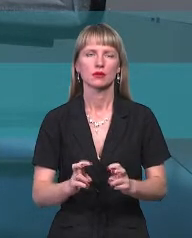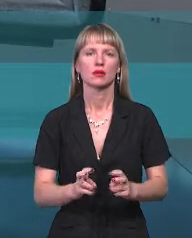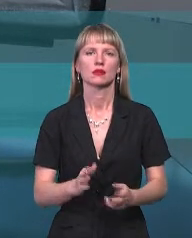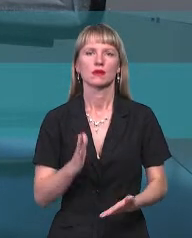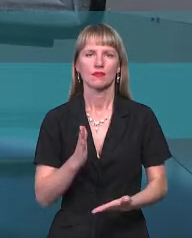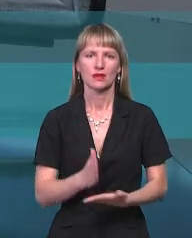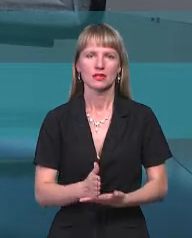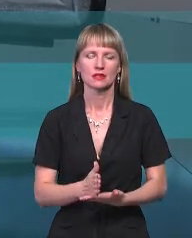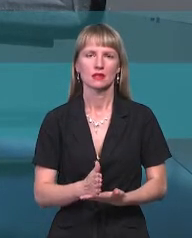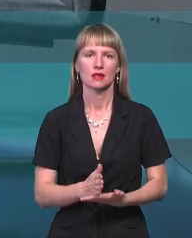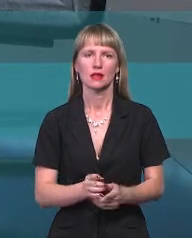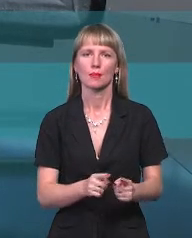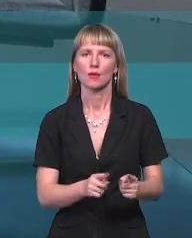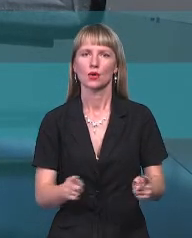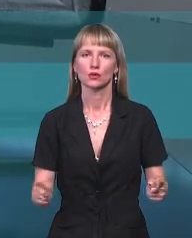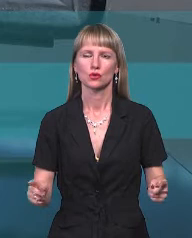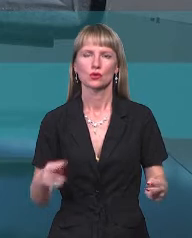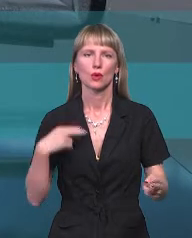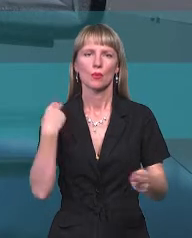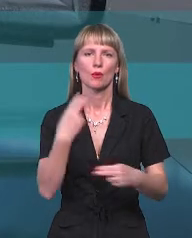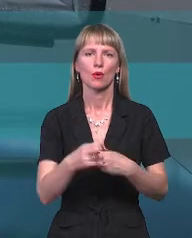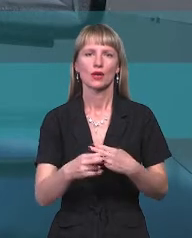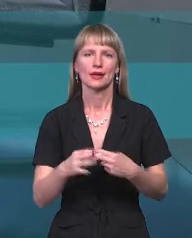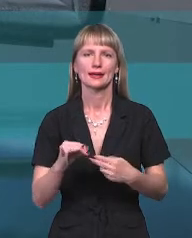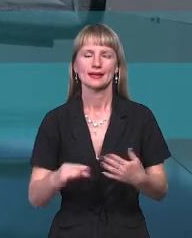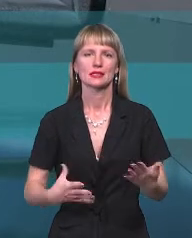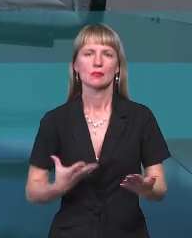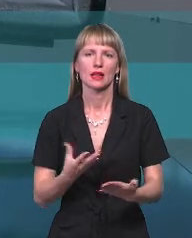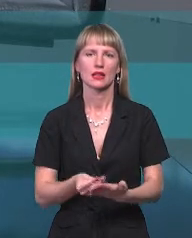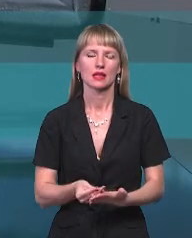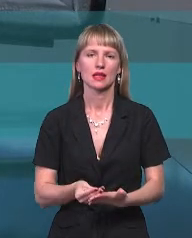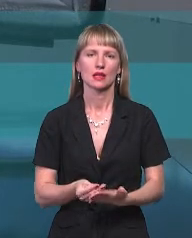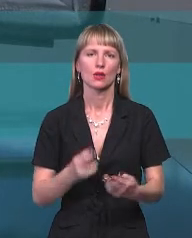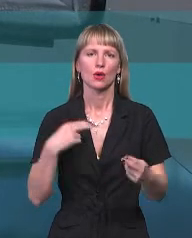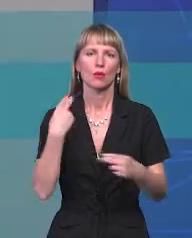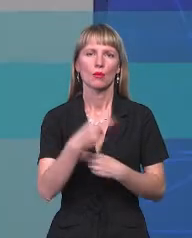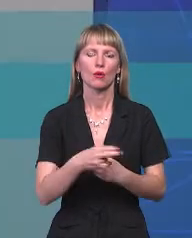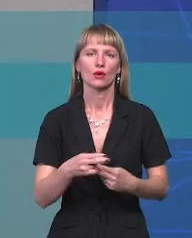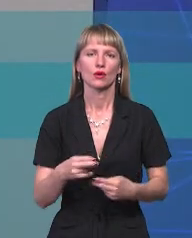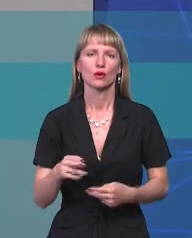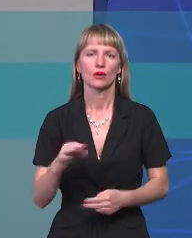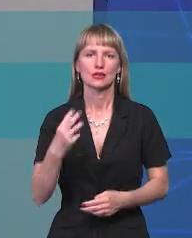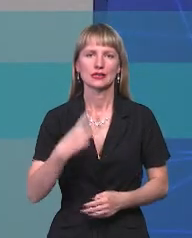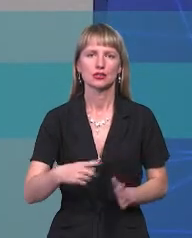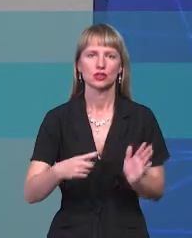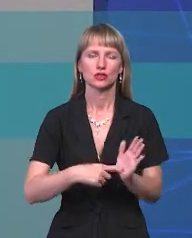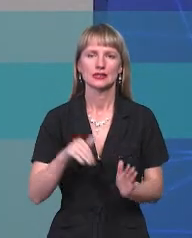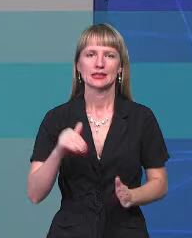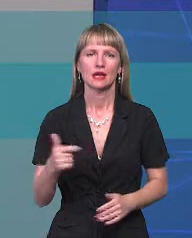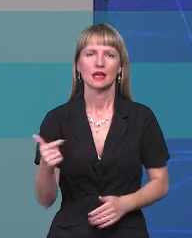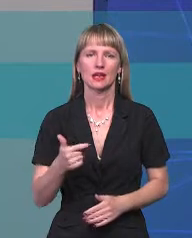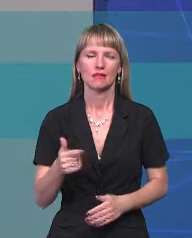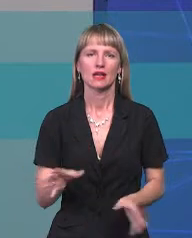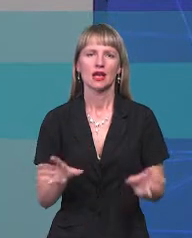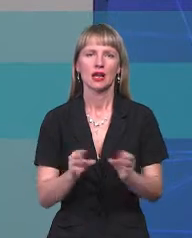визнало поточні борги і сплатило борг о 36 тисяч гривень. Разом з